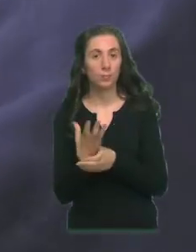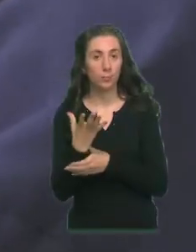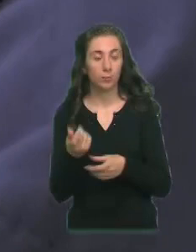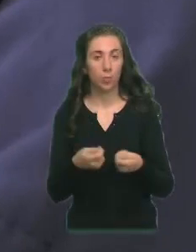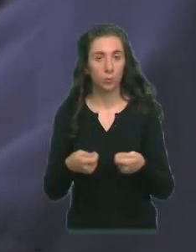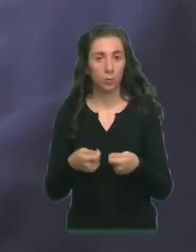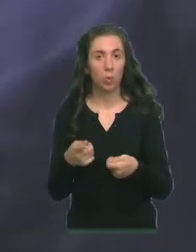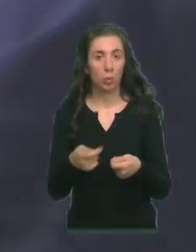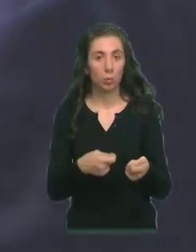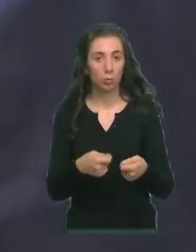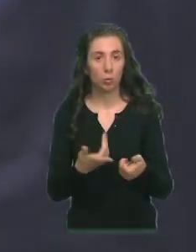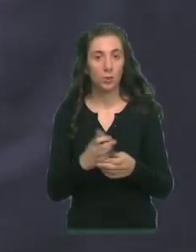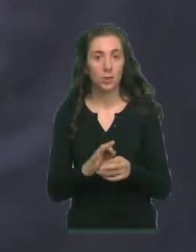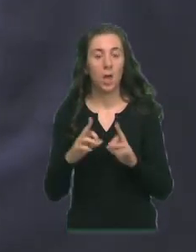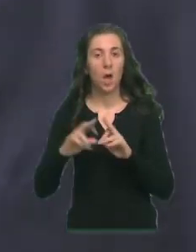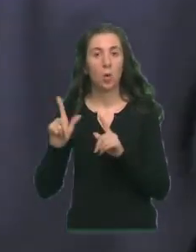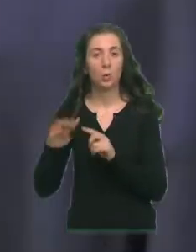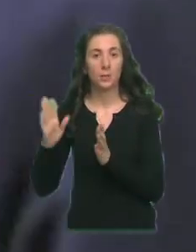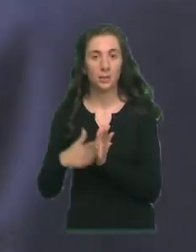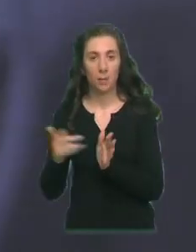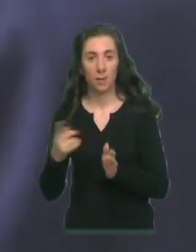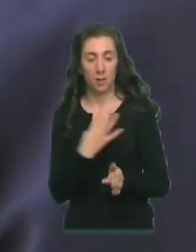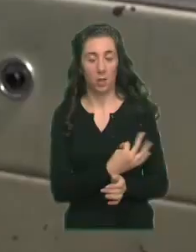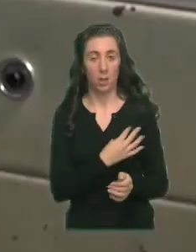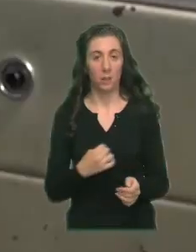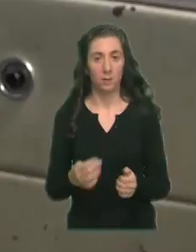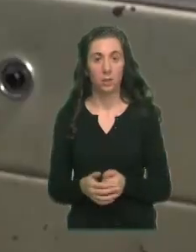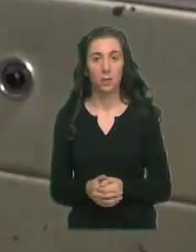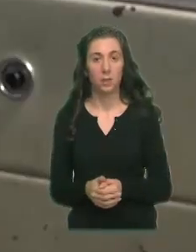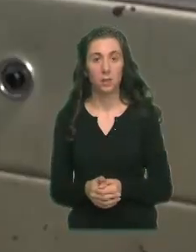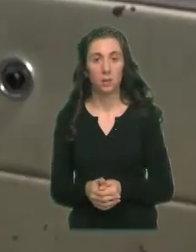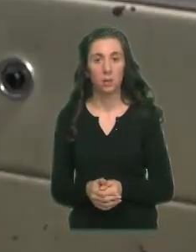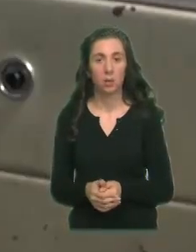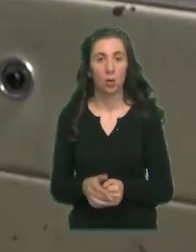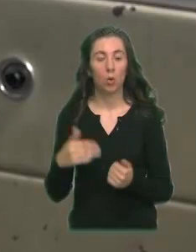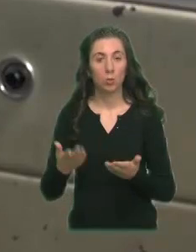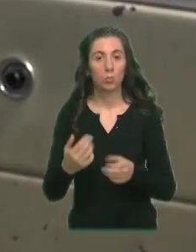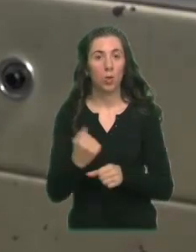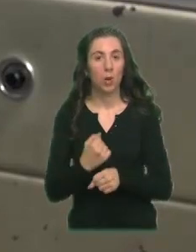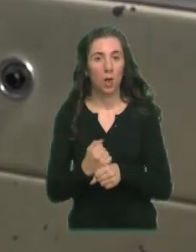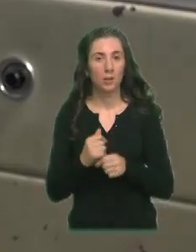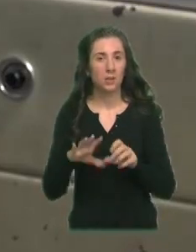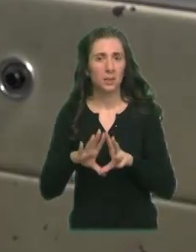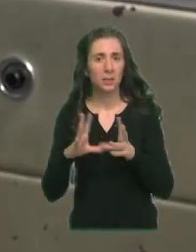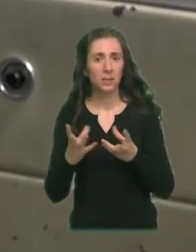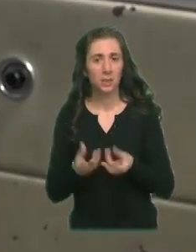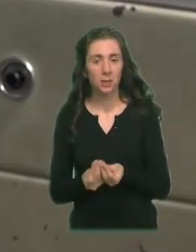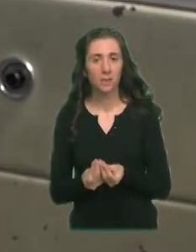osnivača udruženja za autizam Hrvatske, ne. I onda smo uradili sve da